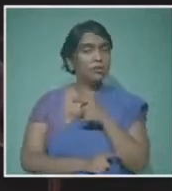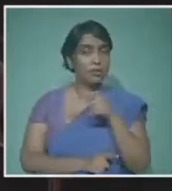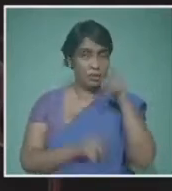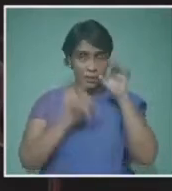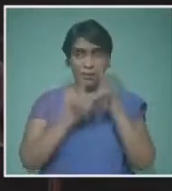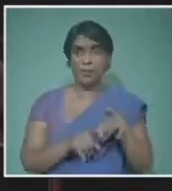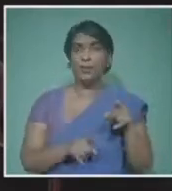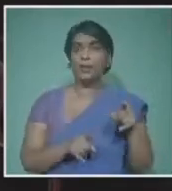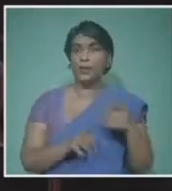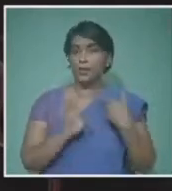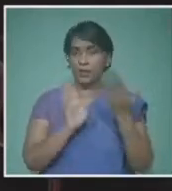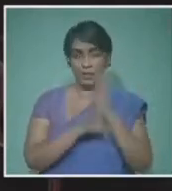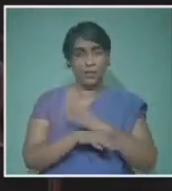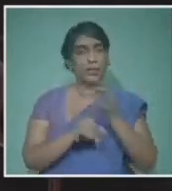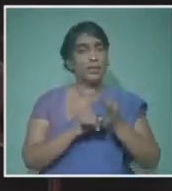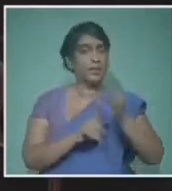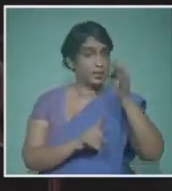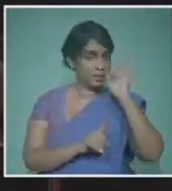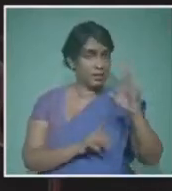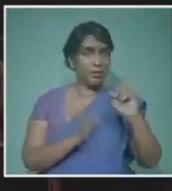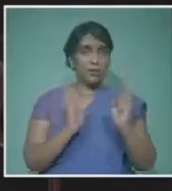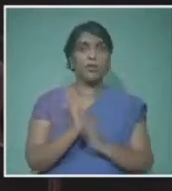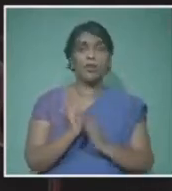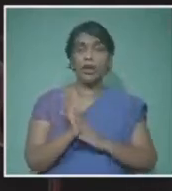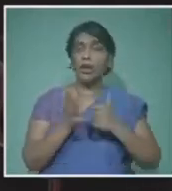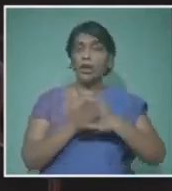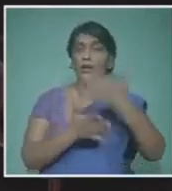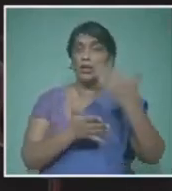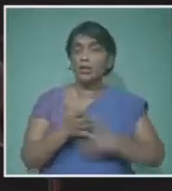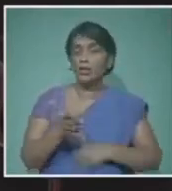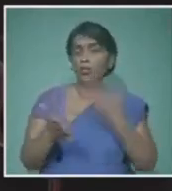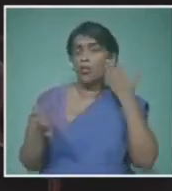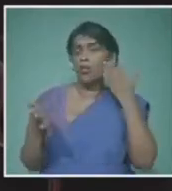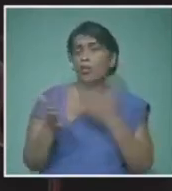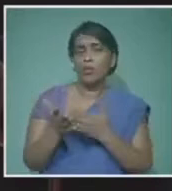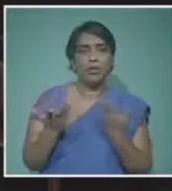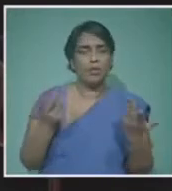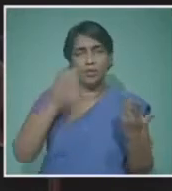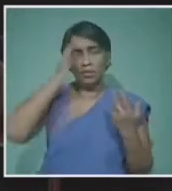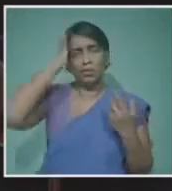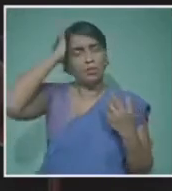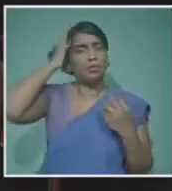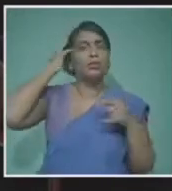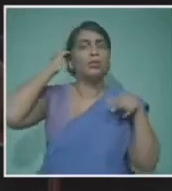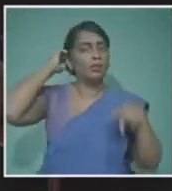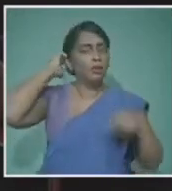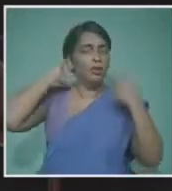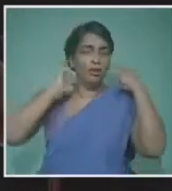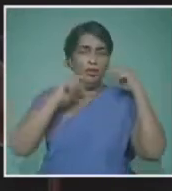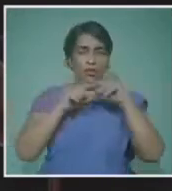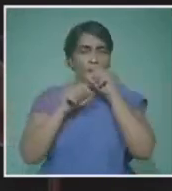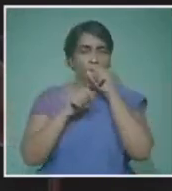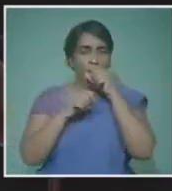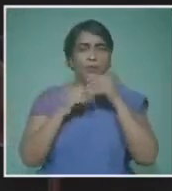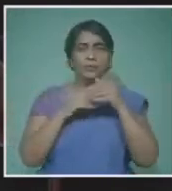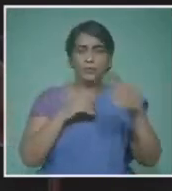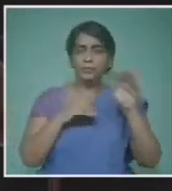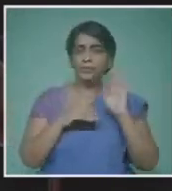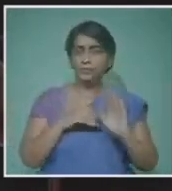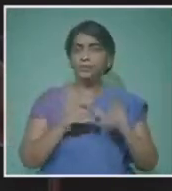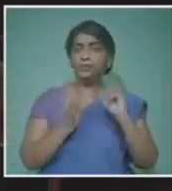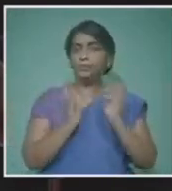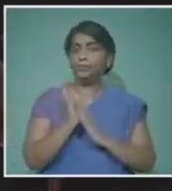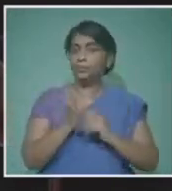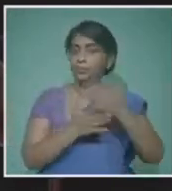මෙම හිටපු ජනාධිපතිවරයාගෙන් මෙම කොමිසම් සභාව වාර්තාව ගන්න ගන්නේ කොහොමද කියලා විශේෂයෙන්ම මෙම තත්ත්වය තුළ මෙම කොමිසම් සභාව